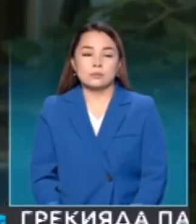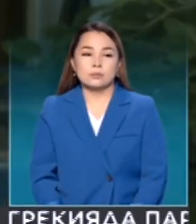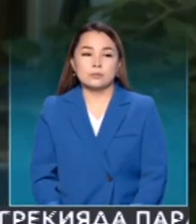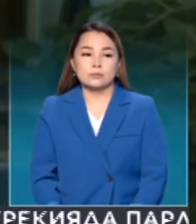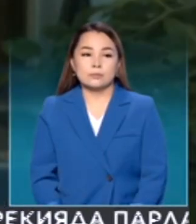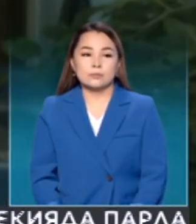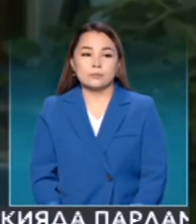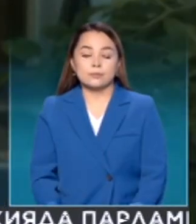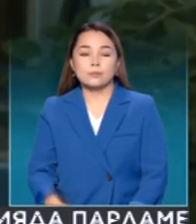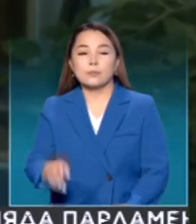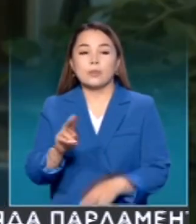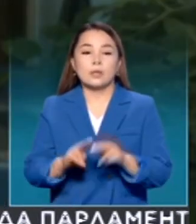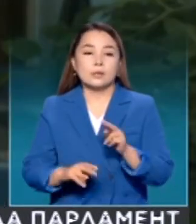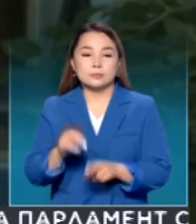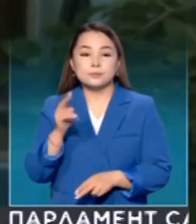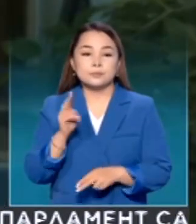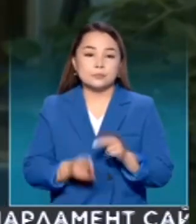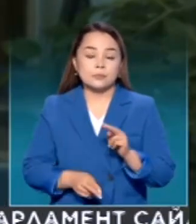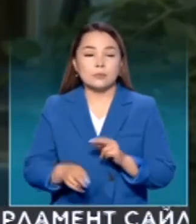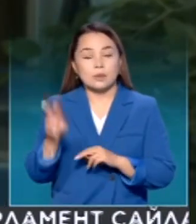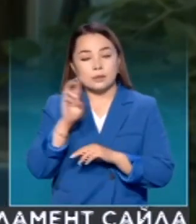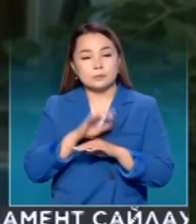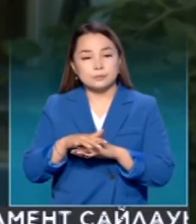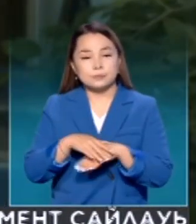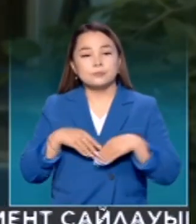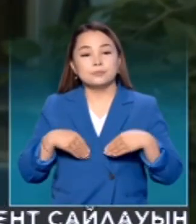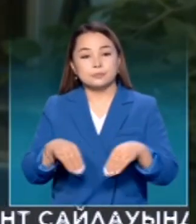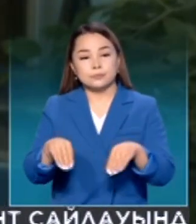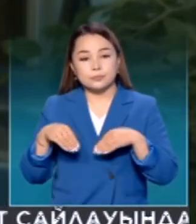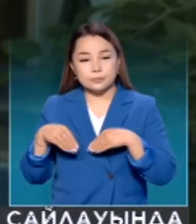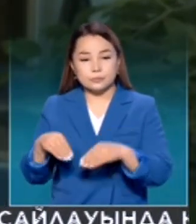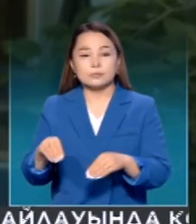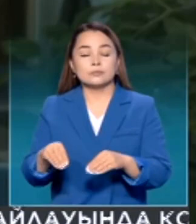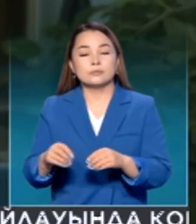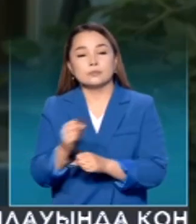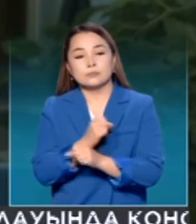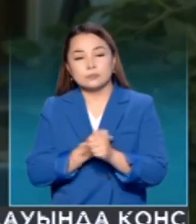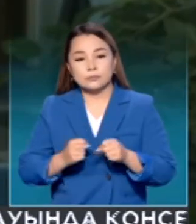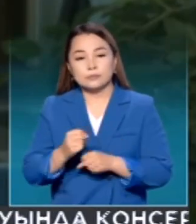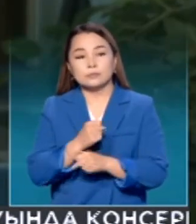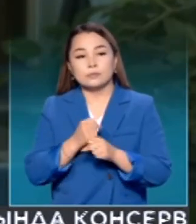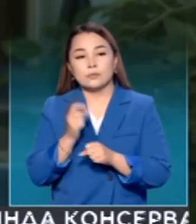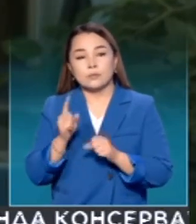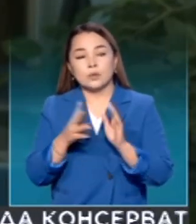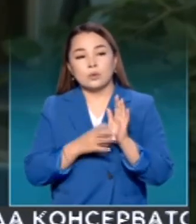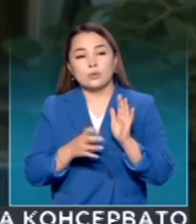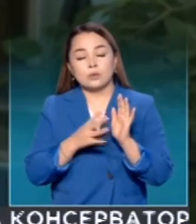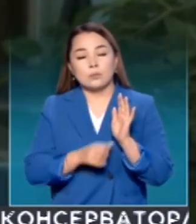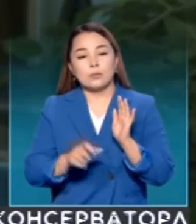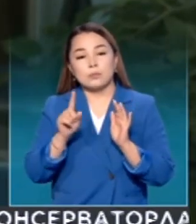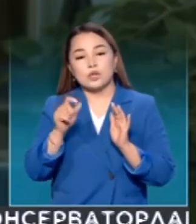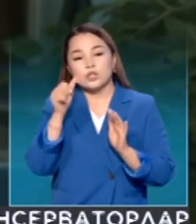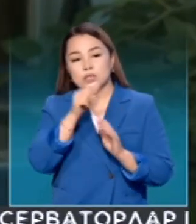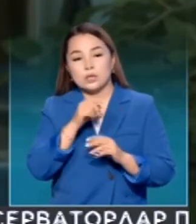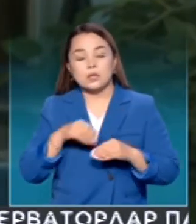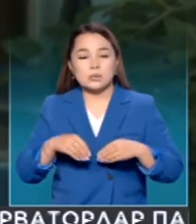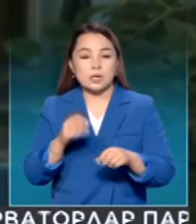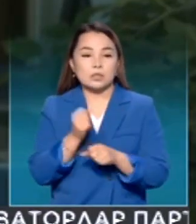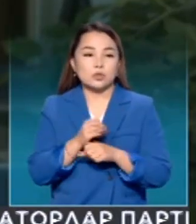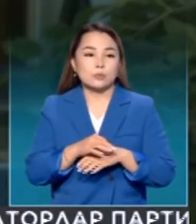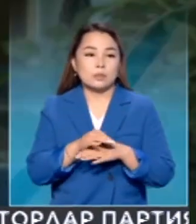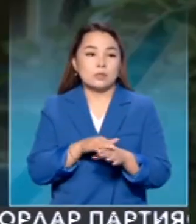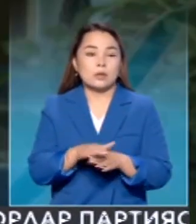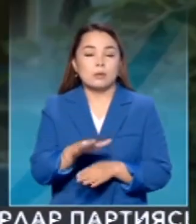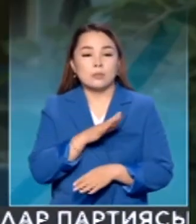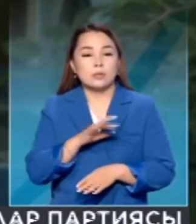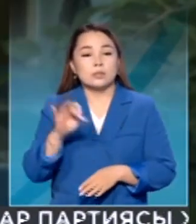Егер аяқталғанша, ана халықтар егін егеді, солардың егінін ұңғыл тартып, 1961 жылға дейін бұл елімен жұмыс жасап тұрды.